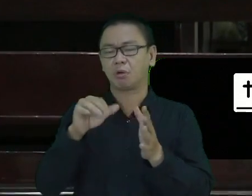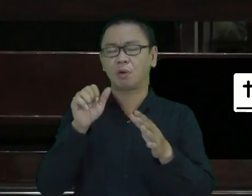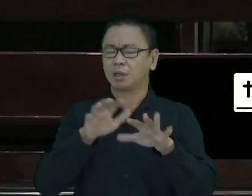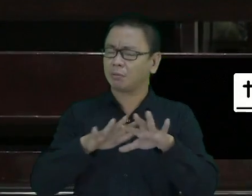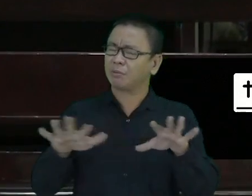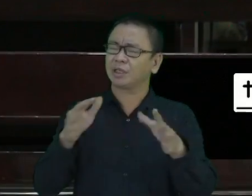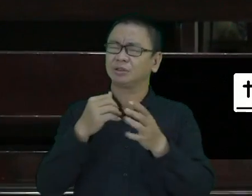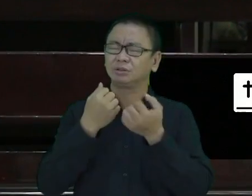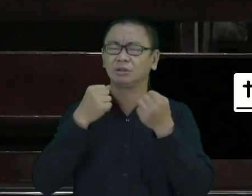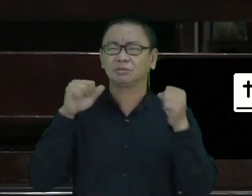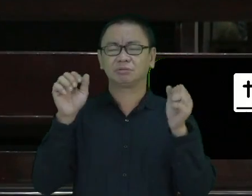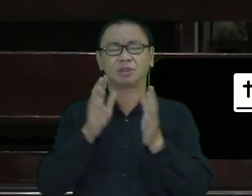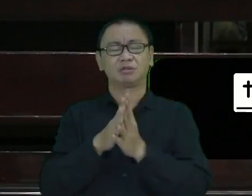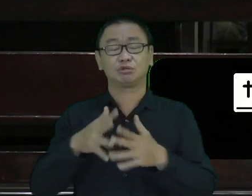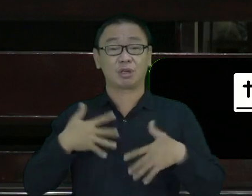bagi mereka.